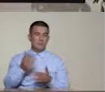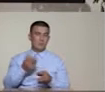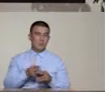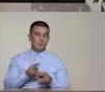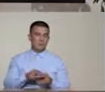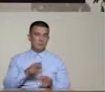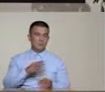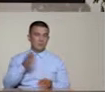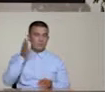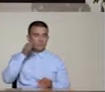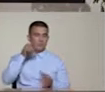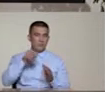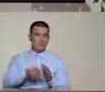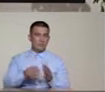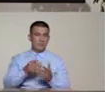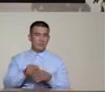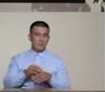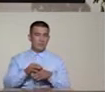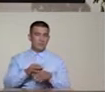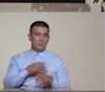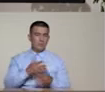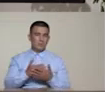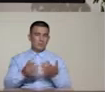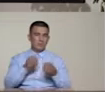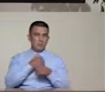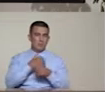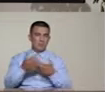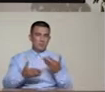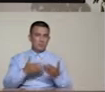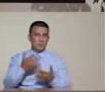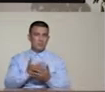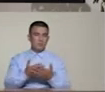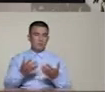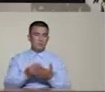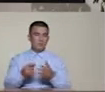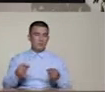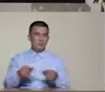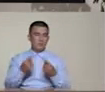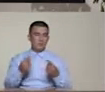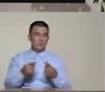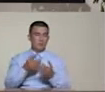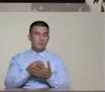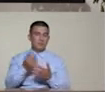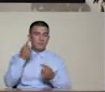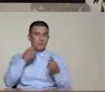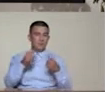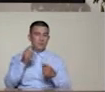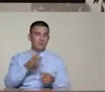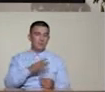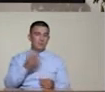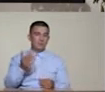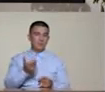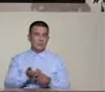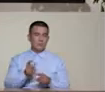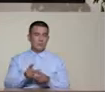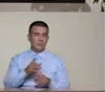aynan suv ostida olib boriladigan arxeologik ishlarni rivojlanishda uning kashfiyotlari albatta